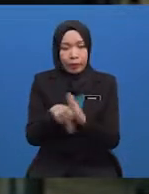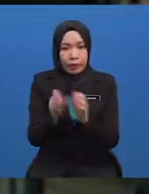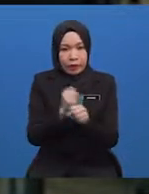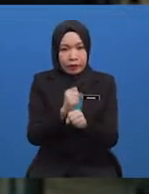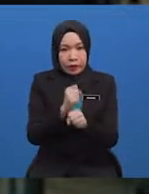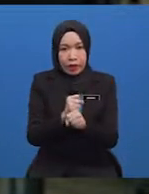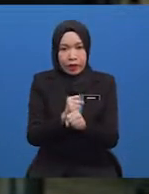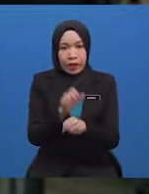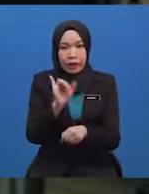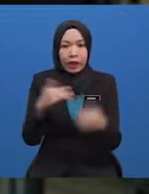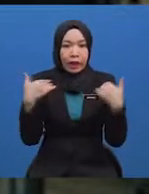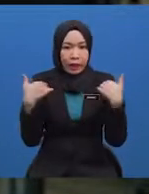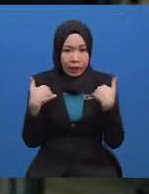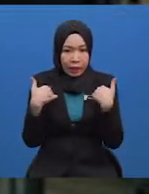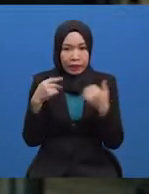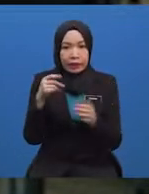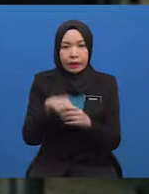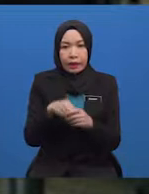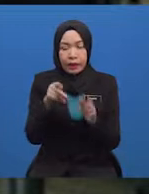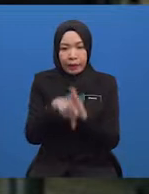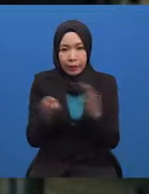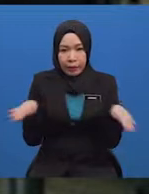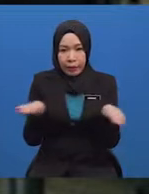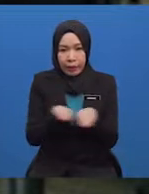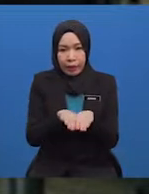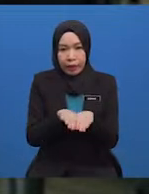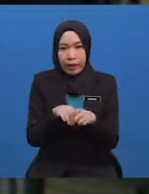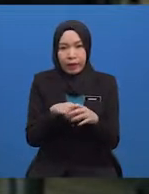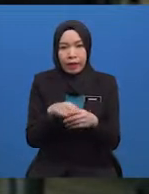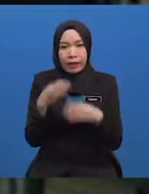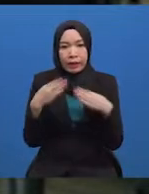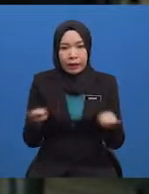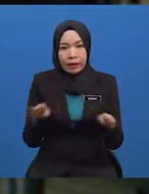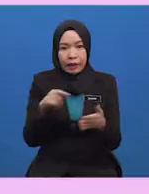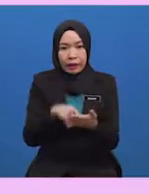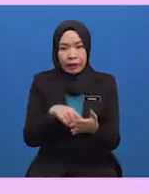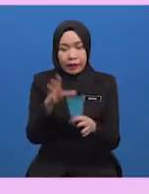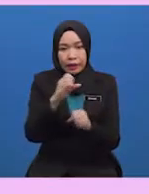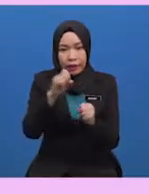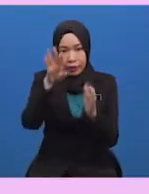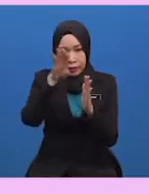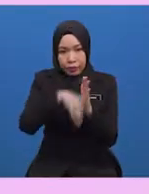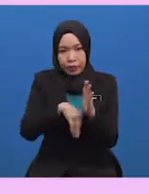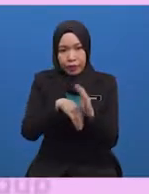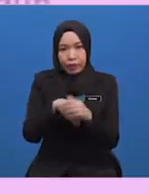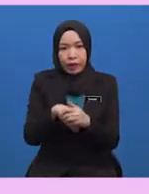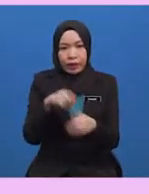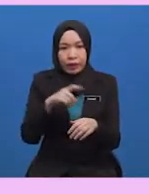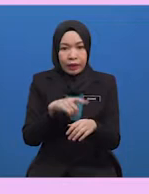dapat mengurangkan kadar pengangguran penduduk di kawasan desa.